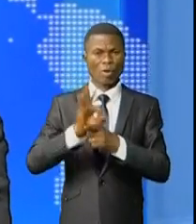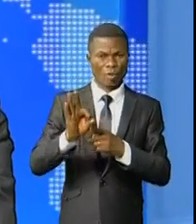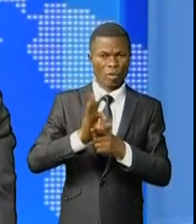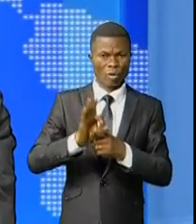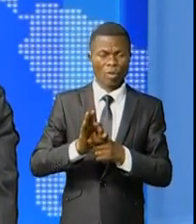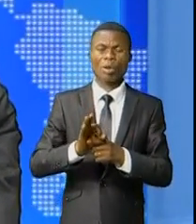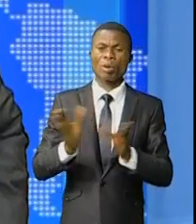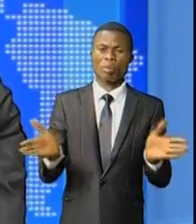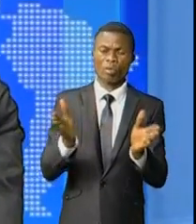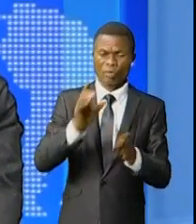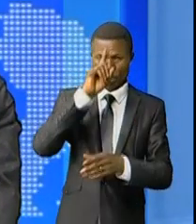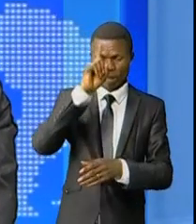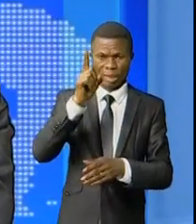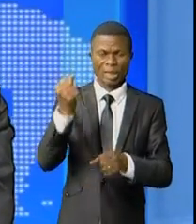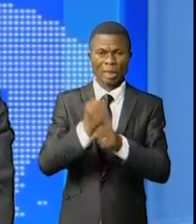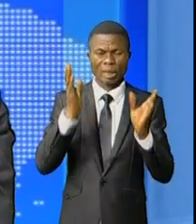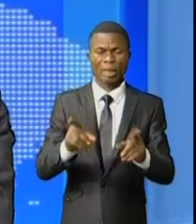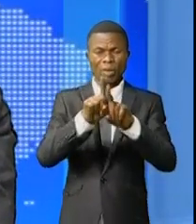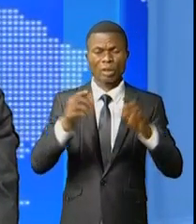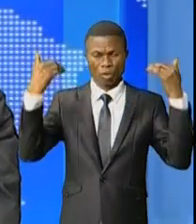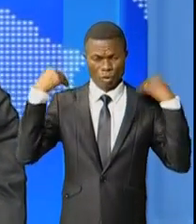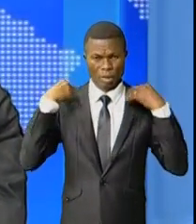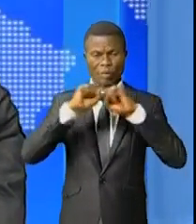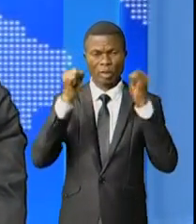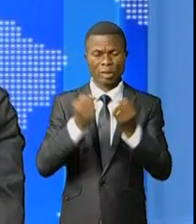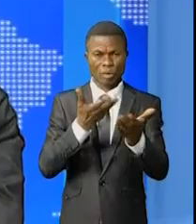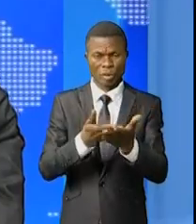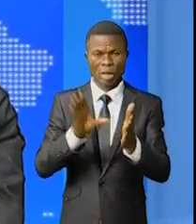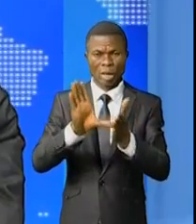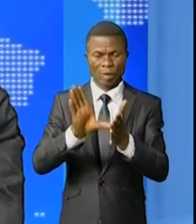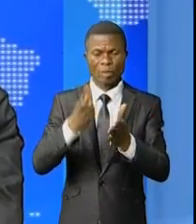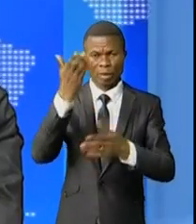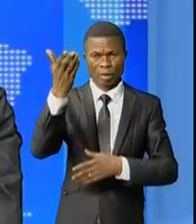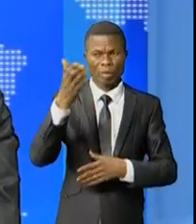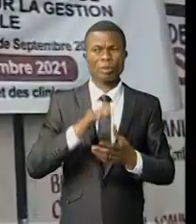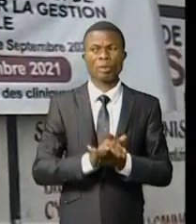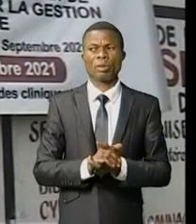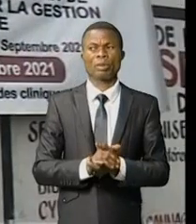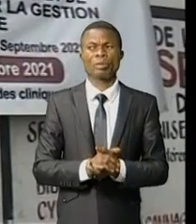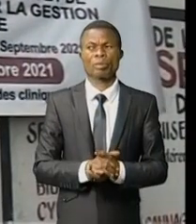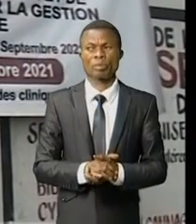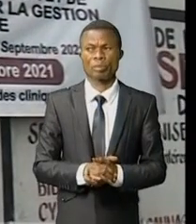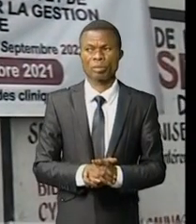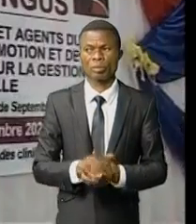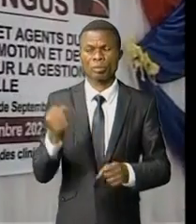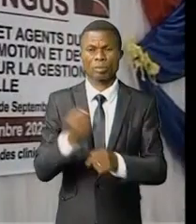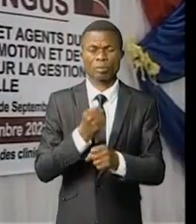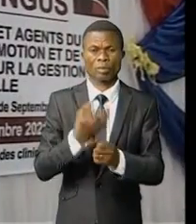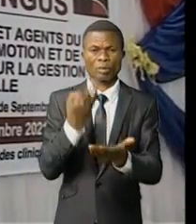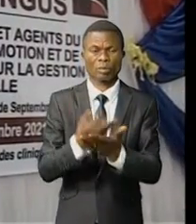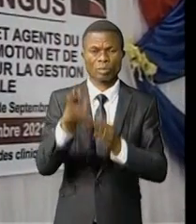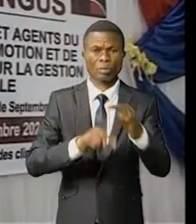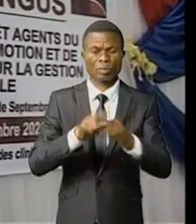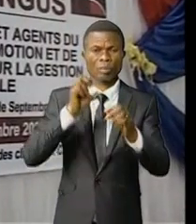pour renforcer les capacités de ses agents et cadres. Reportage Luxon Kabbala. Les cadres et agents du Fonds national